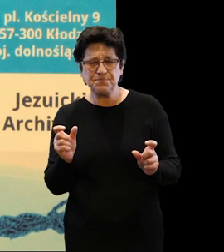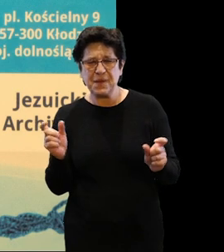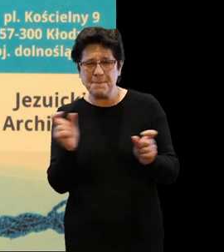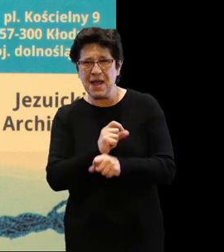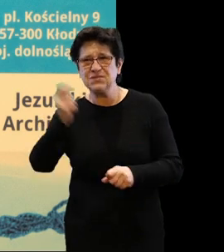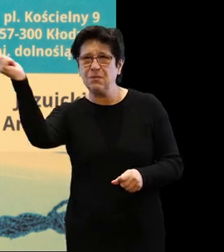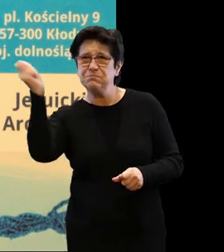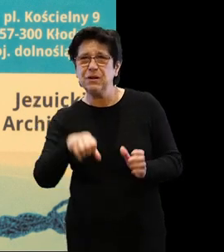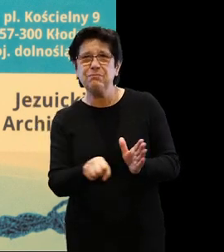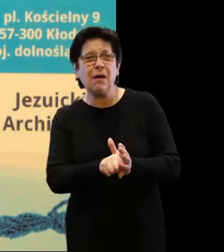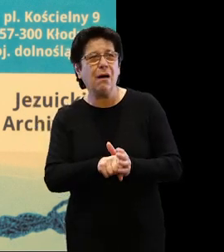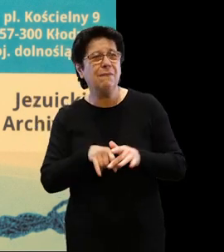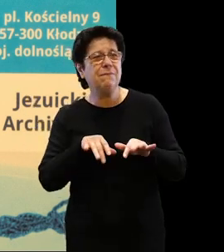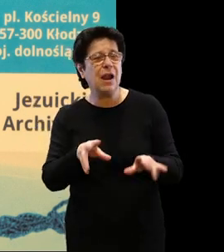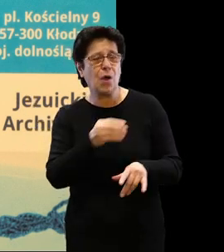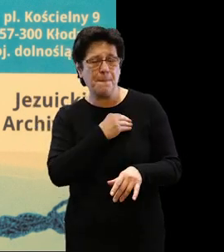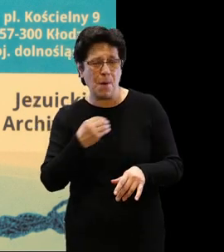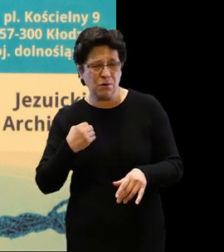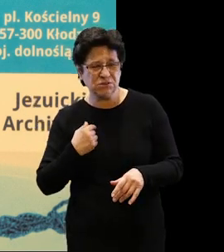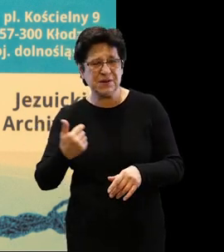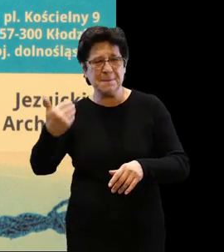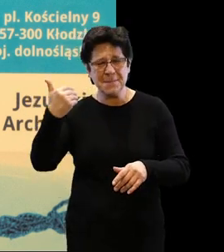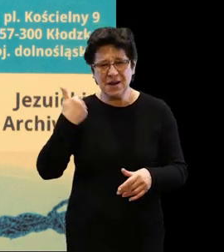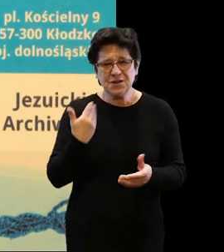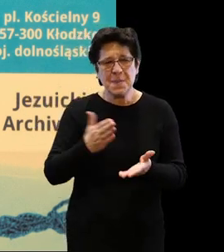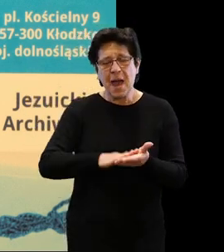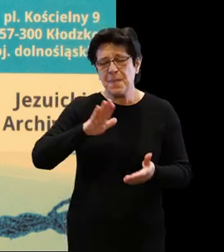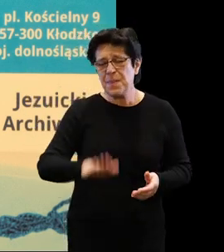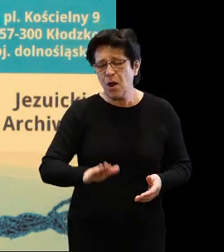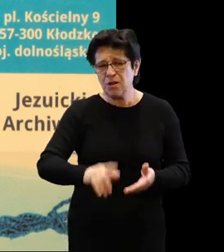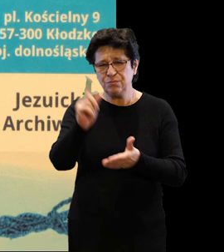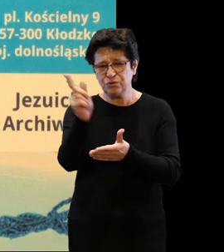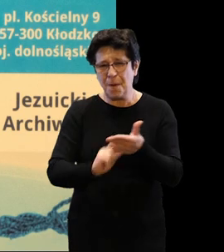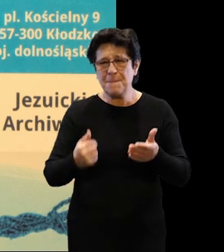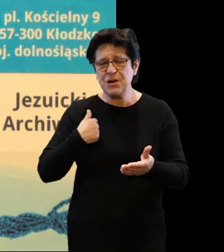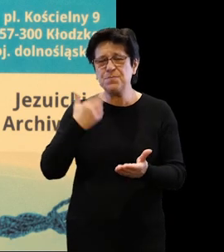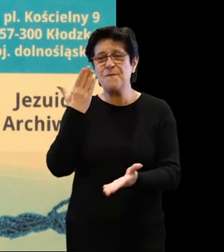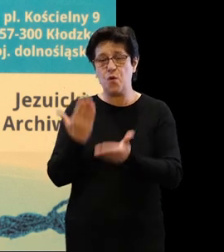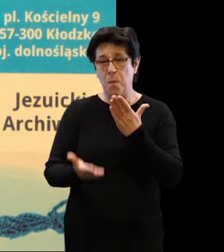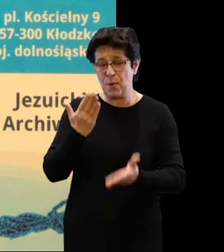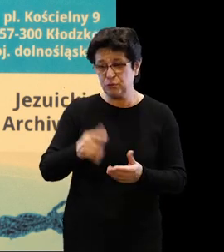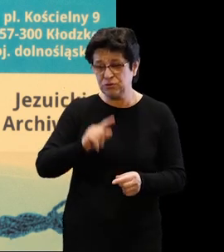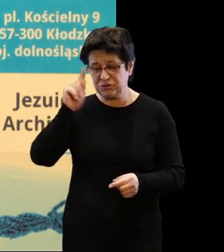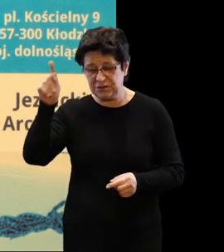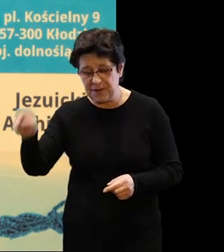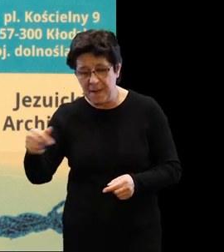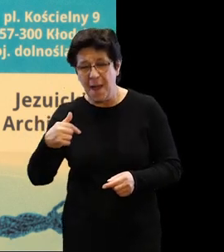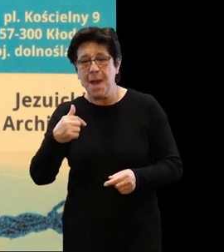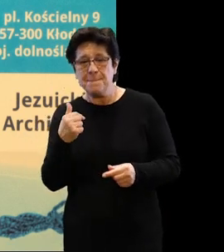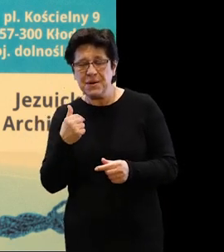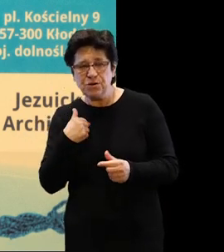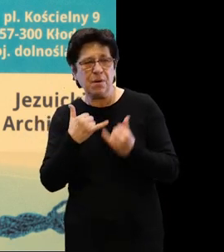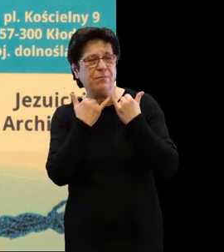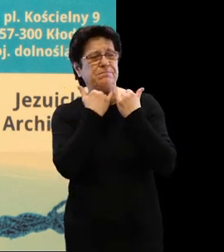do Wielkopolski byliśmy na Dolnym Śląsku byliśmy w lubuskim byli w warmińsko-mazurskim